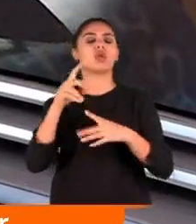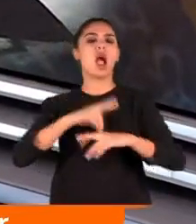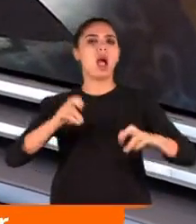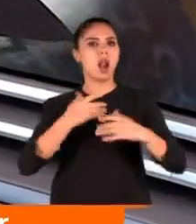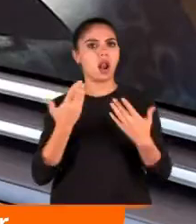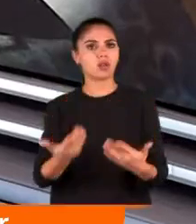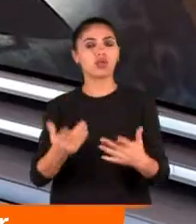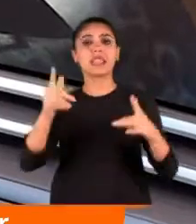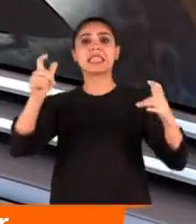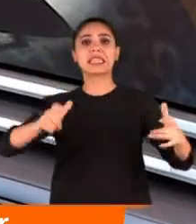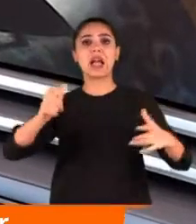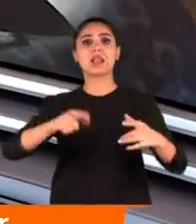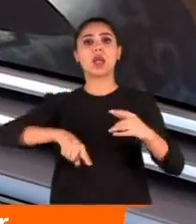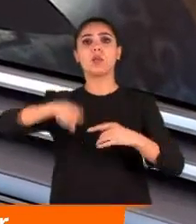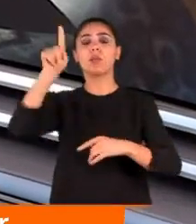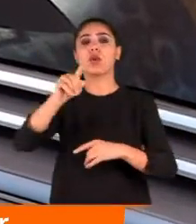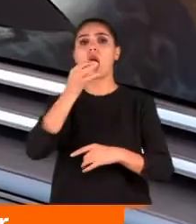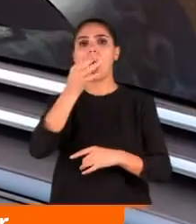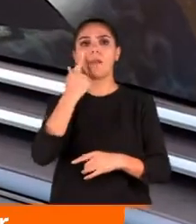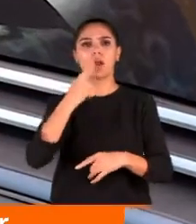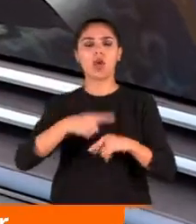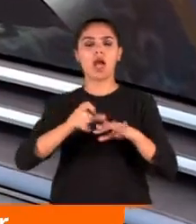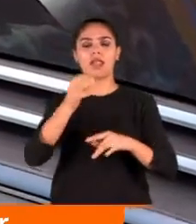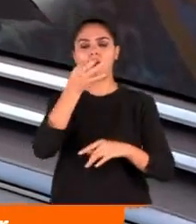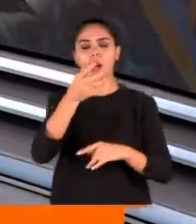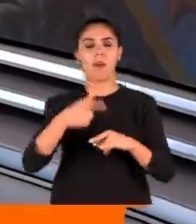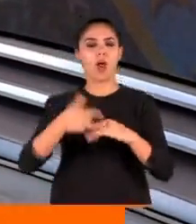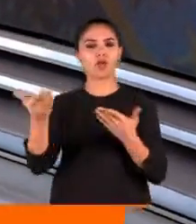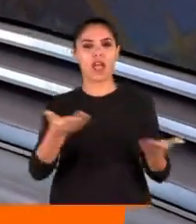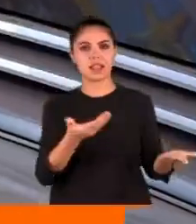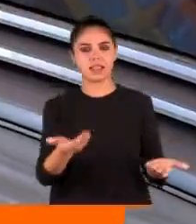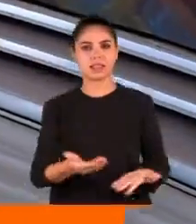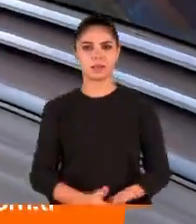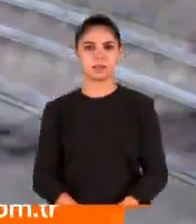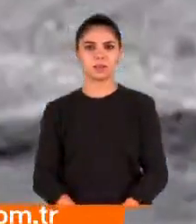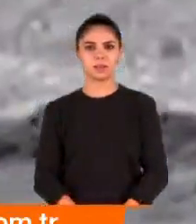elbette. Sahadan günün haberiyle başlıyoruz, ATV Ana Habere. Hoş geldiniz.